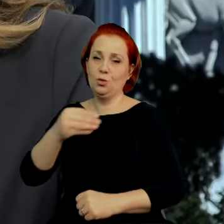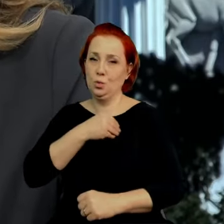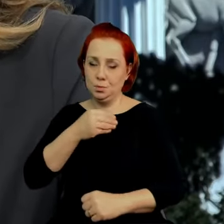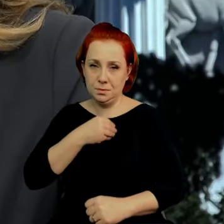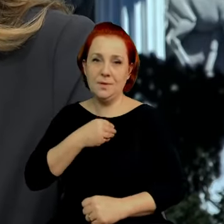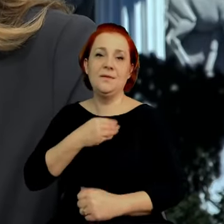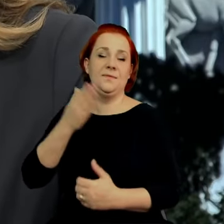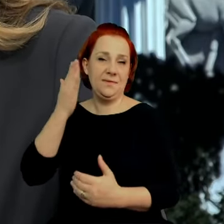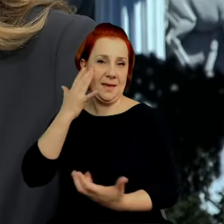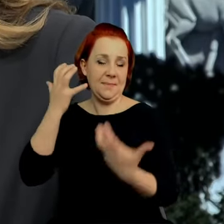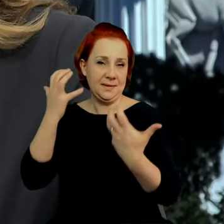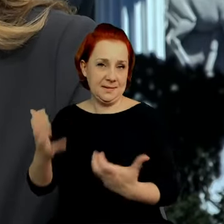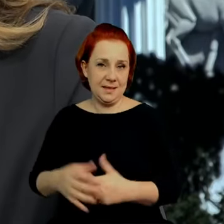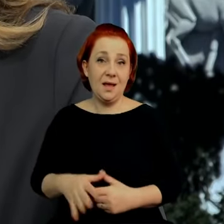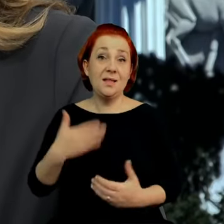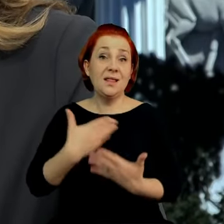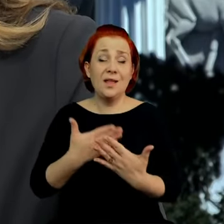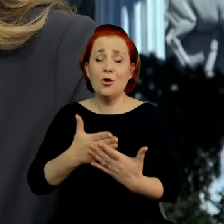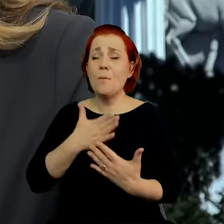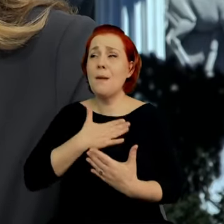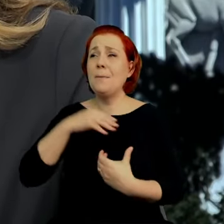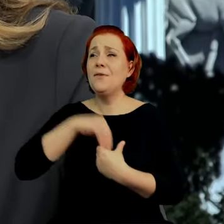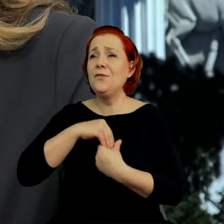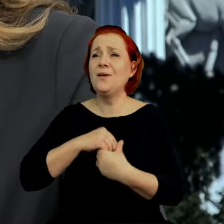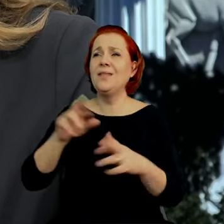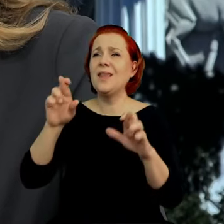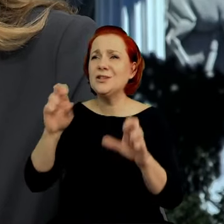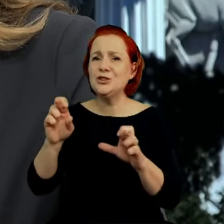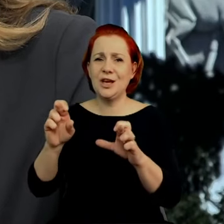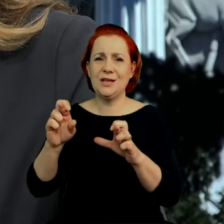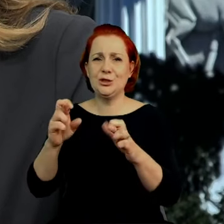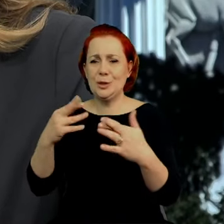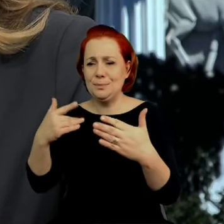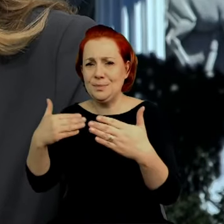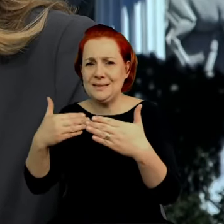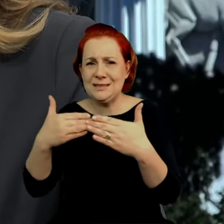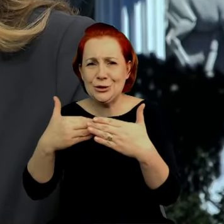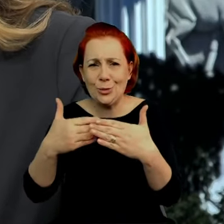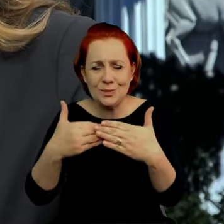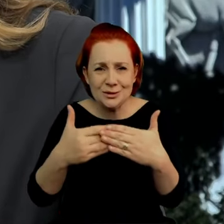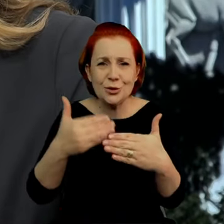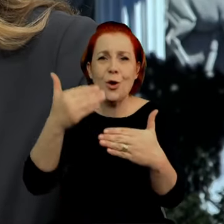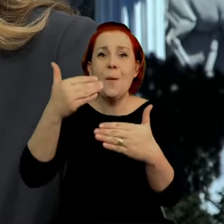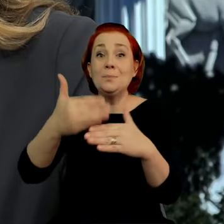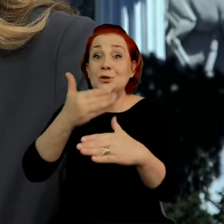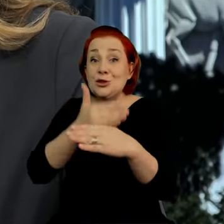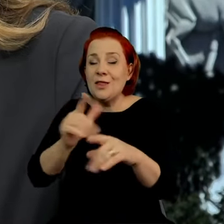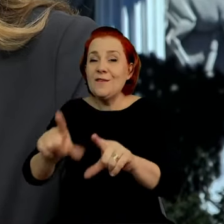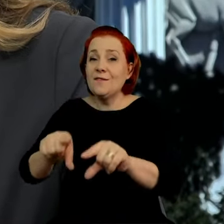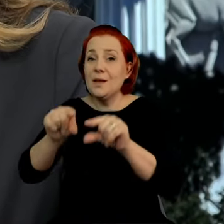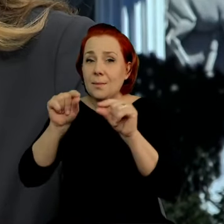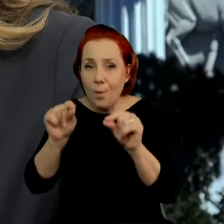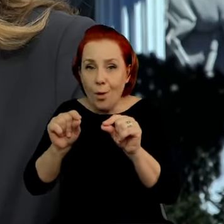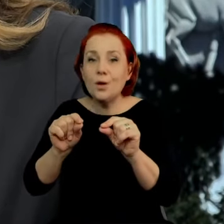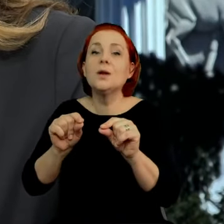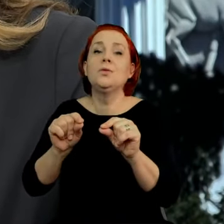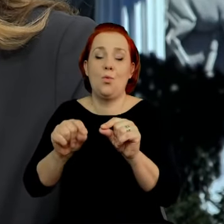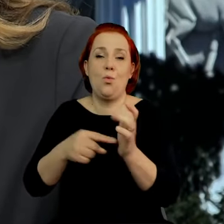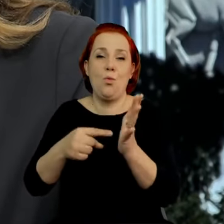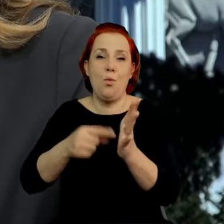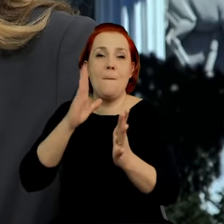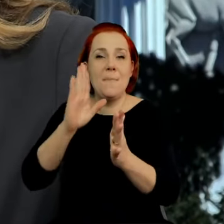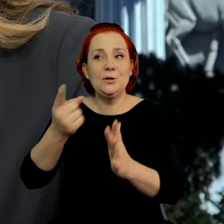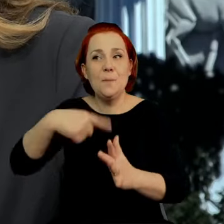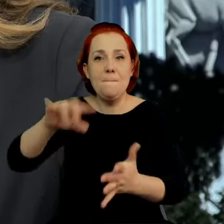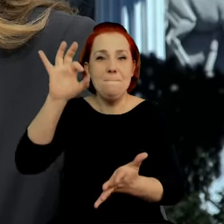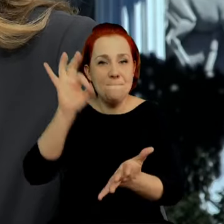mam jeszcze nadzieję, że gdzieś tam na ostatnim zakręcie jednak dojdzie do tego, że będziemy pewnie,